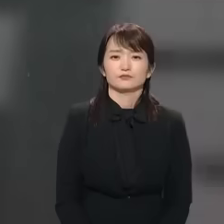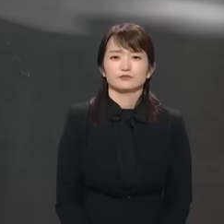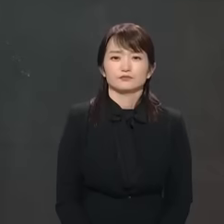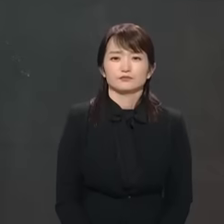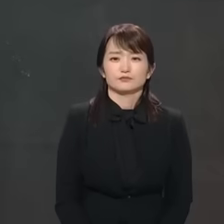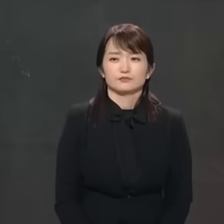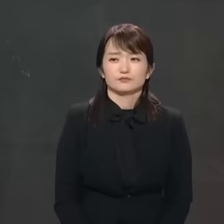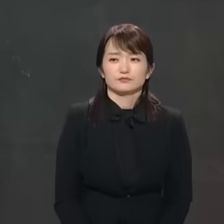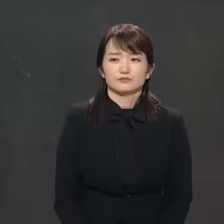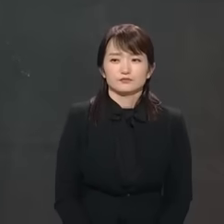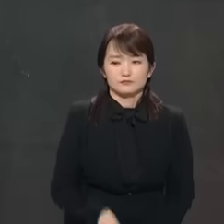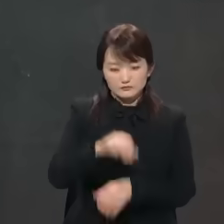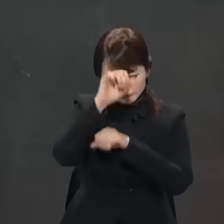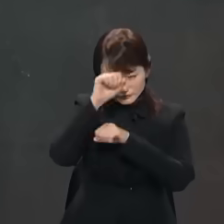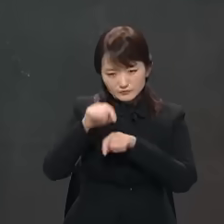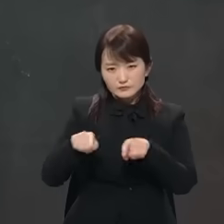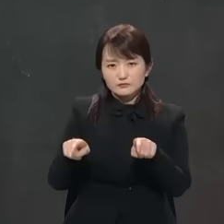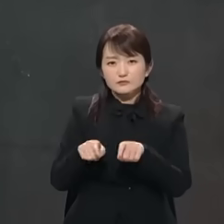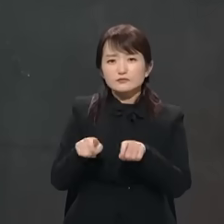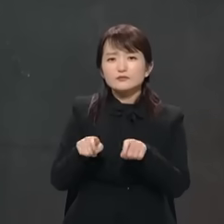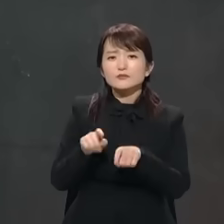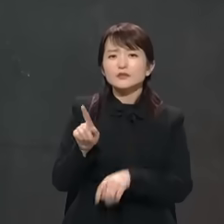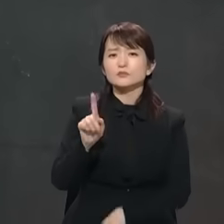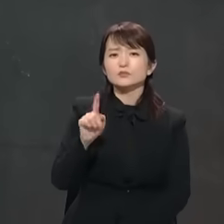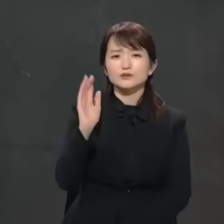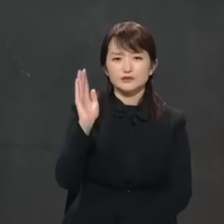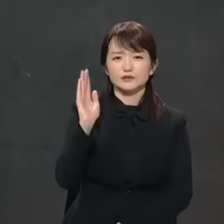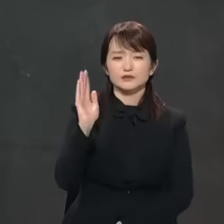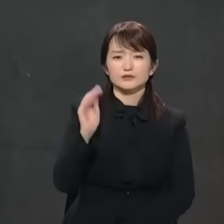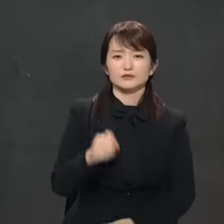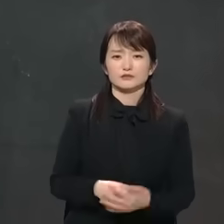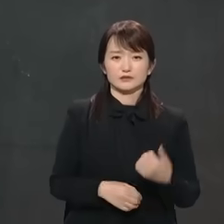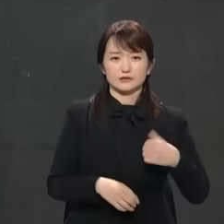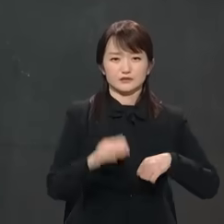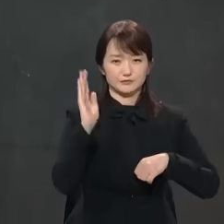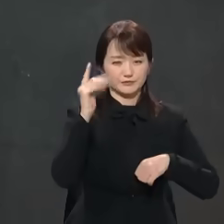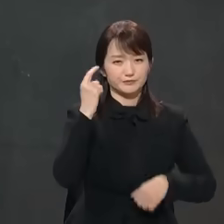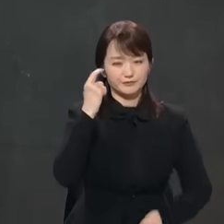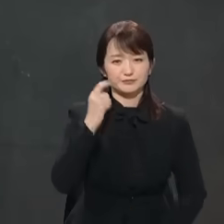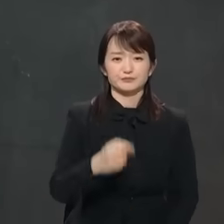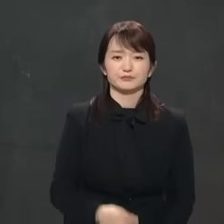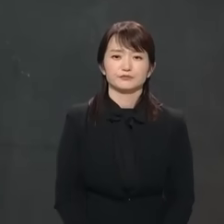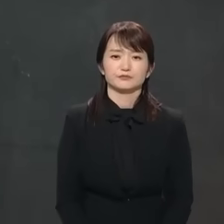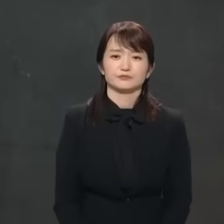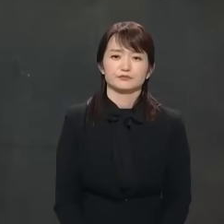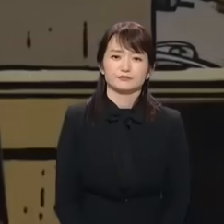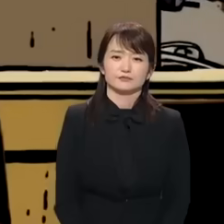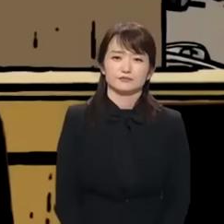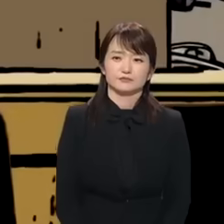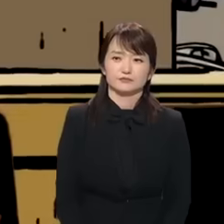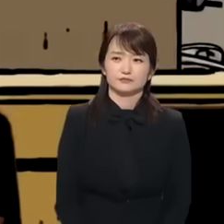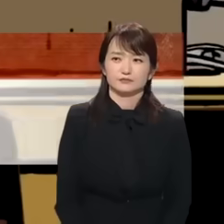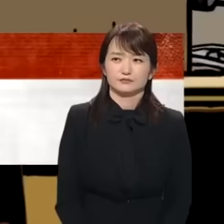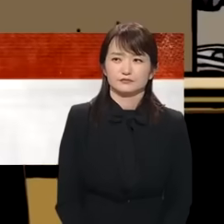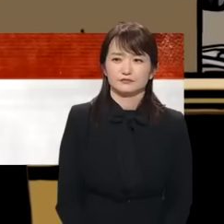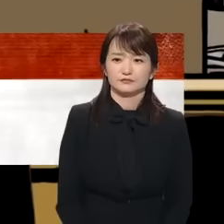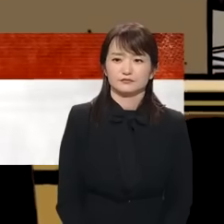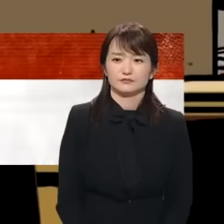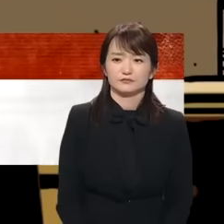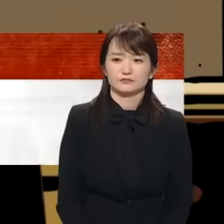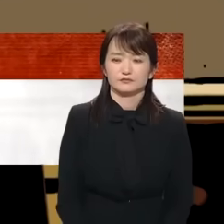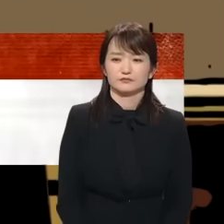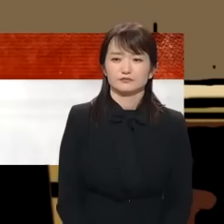짚어보죠 다리가 후들후들 이게 무슨 얘기인지 그 아드님 얘기 직접 들어보시죠 일단